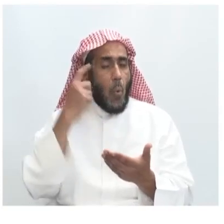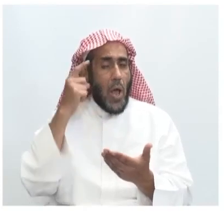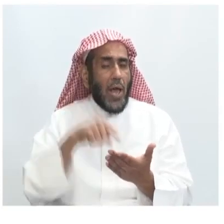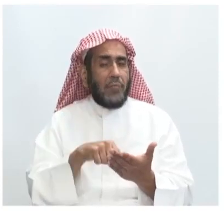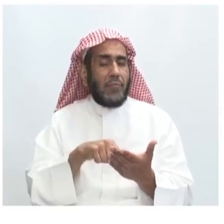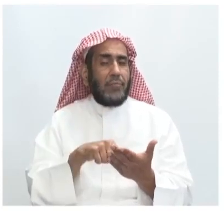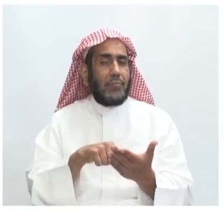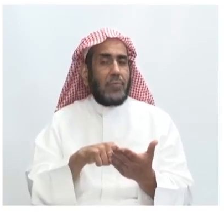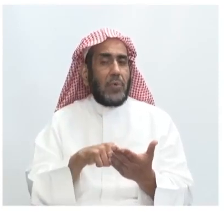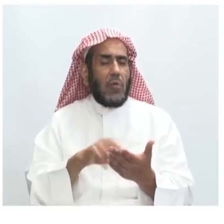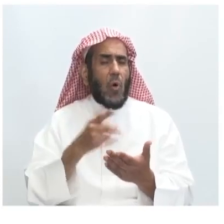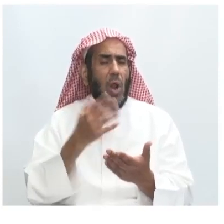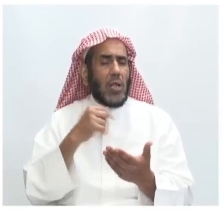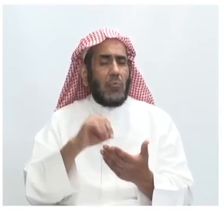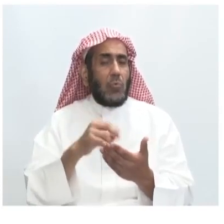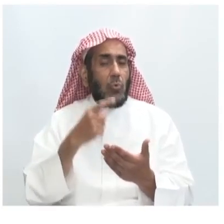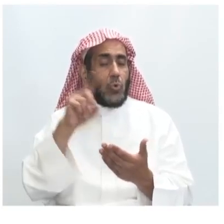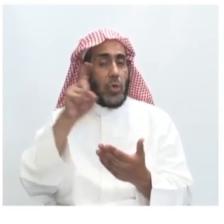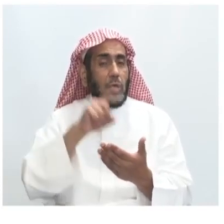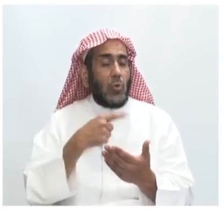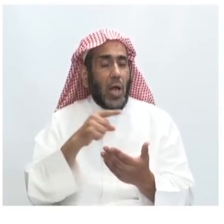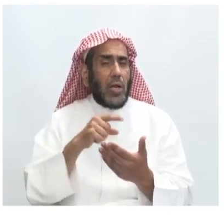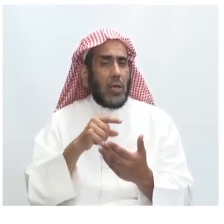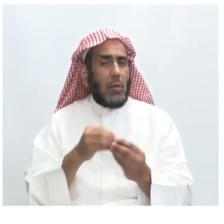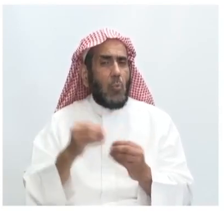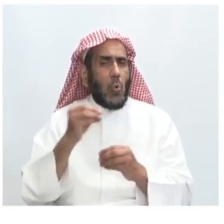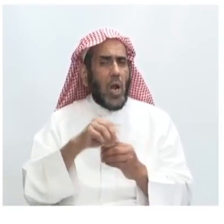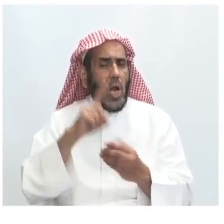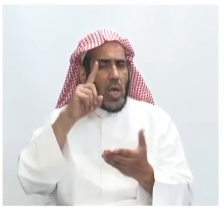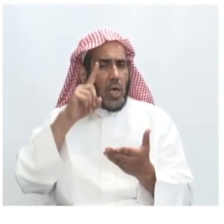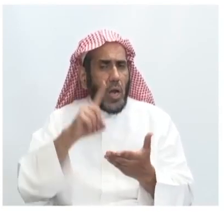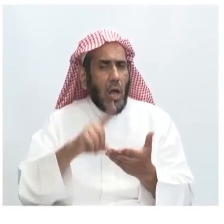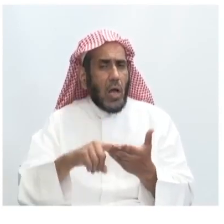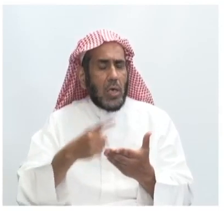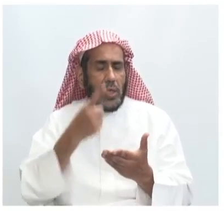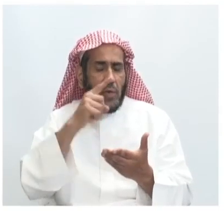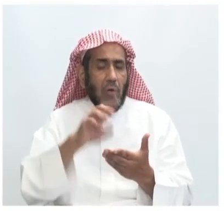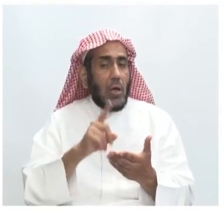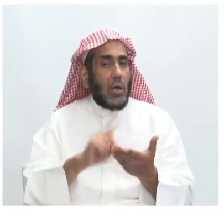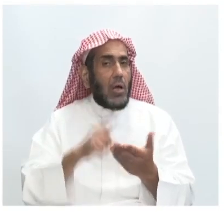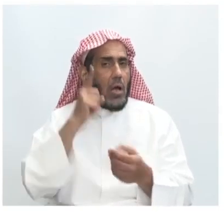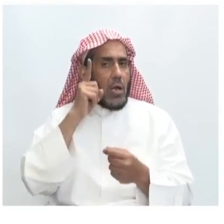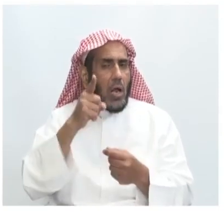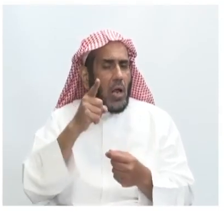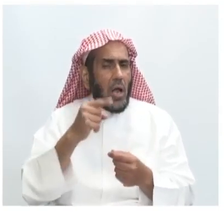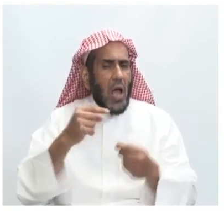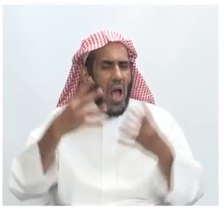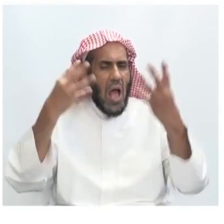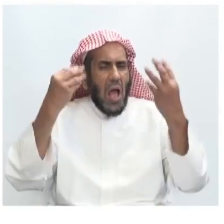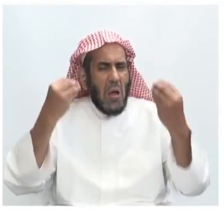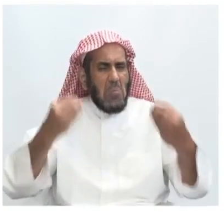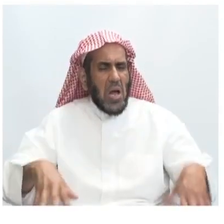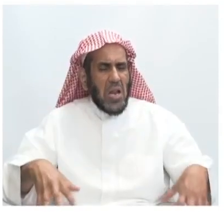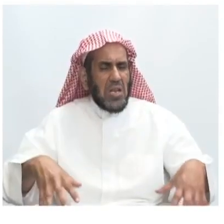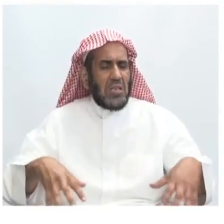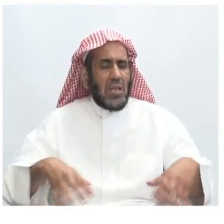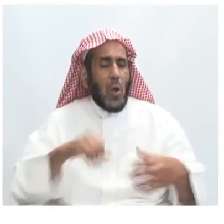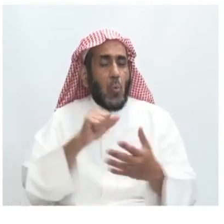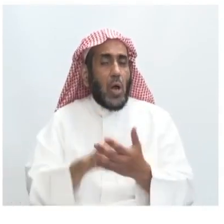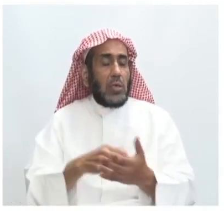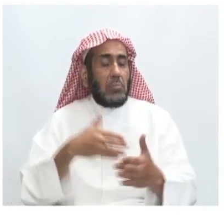طبعا فهو لا يطلب الفهم وانما يريد ان يحملك على الاقرار بانك اهملت الواجب حتى